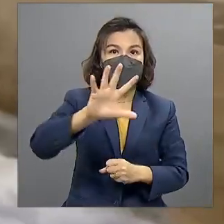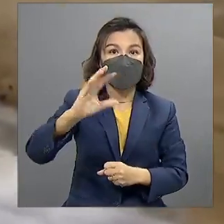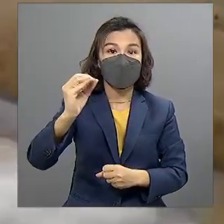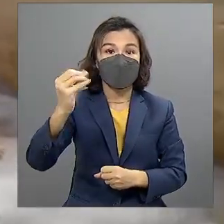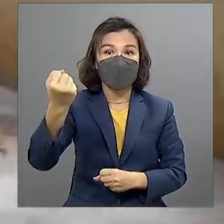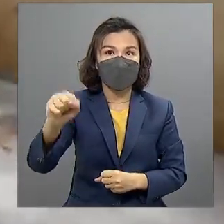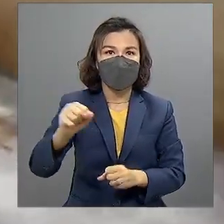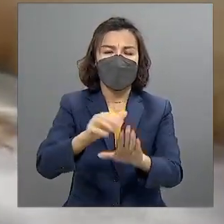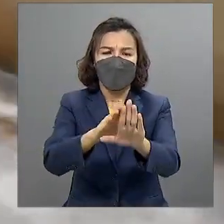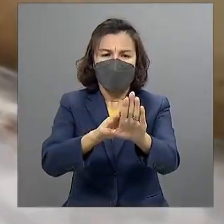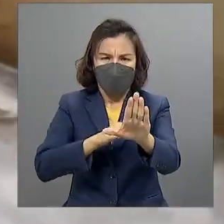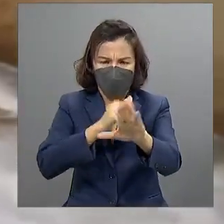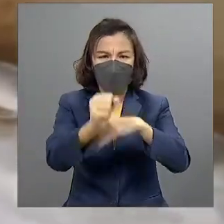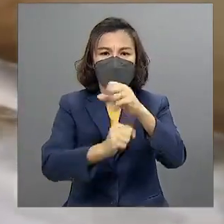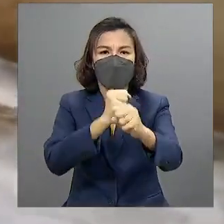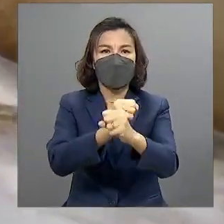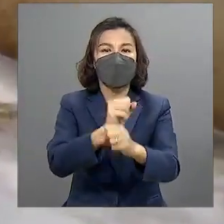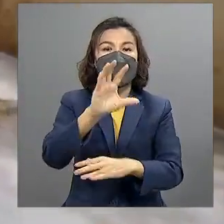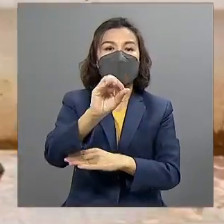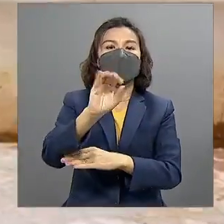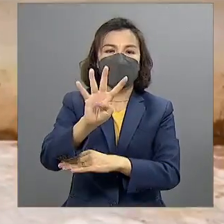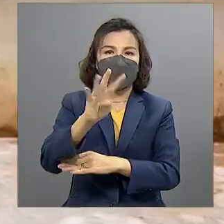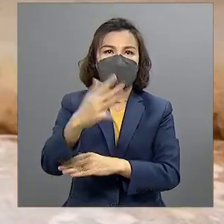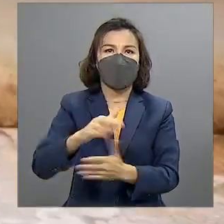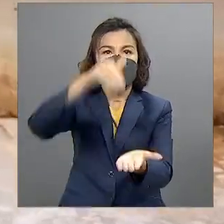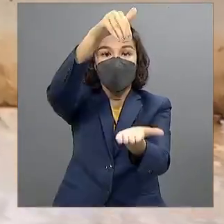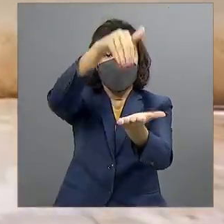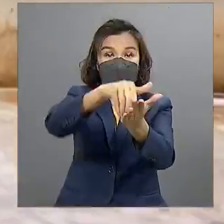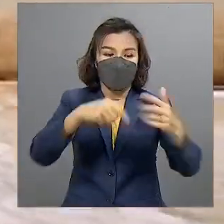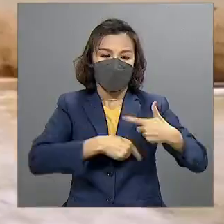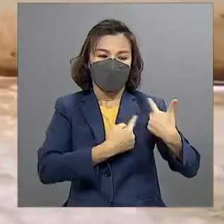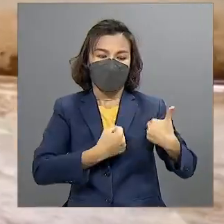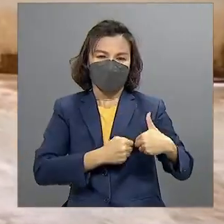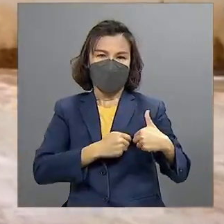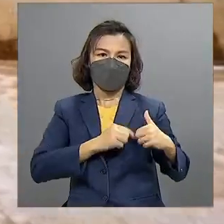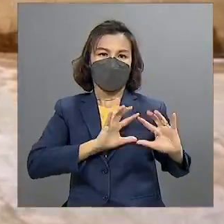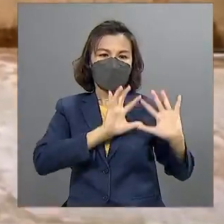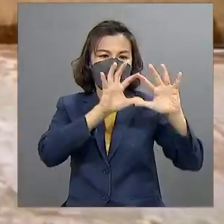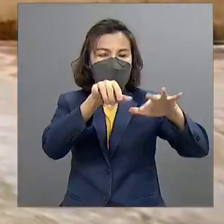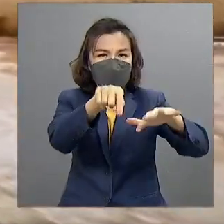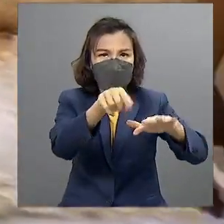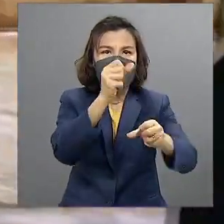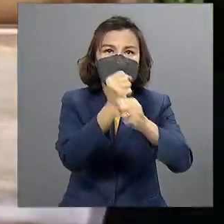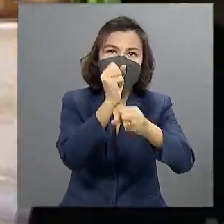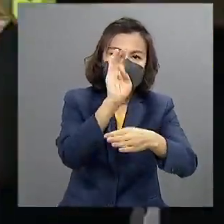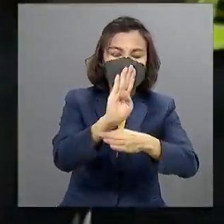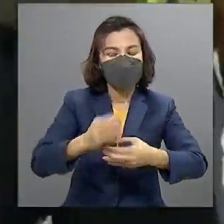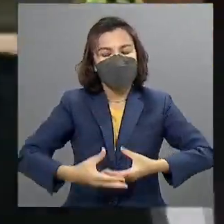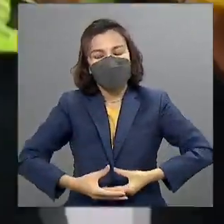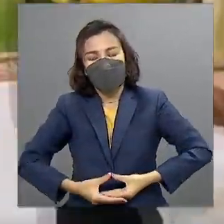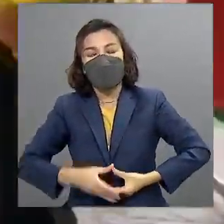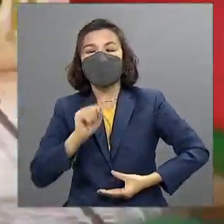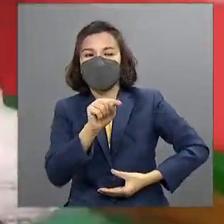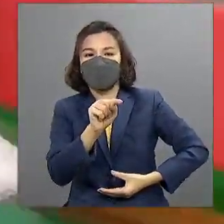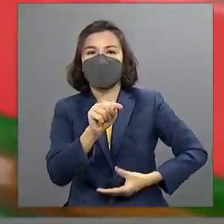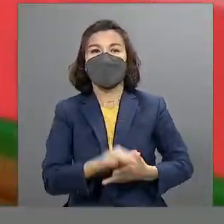ปีค่ะเป็นที่ศูนย์รวมจิตใจของชาวบ้านก็ได้เข้ามาทำบุญมานั่งสมาธิกันแต่พอประสบภัย